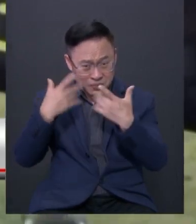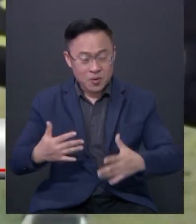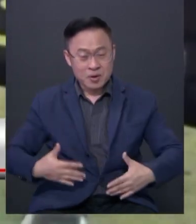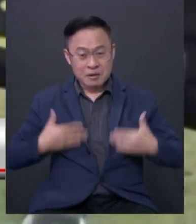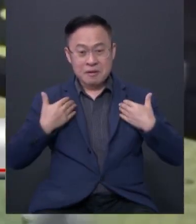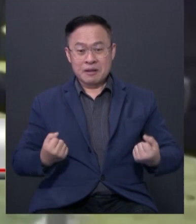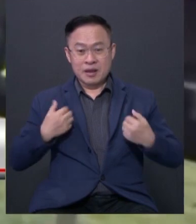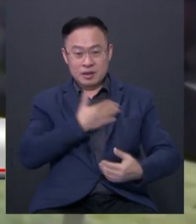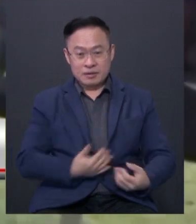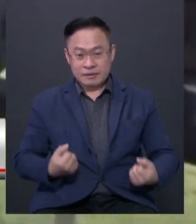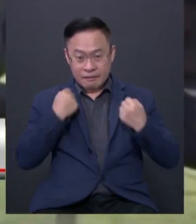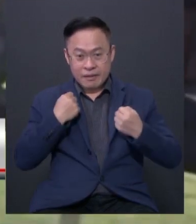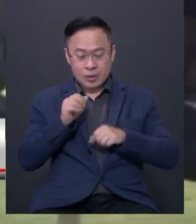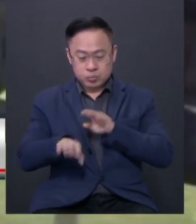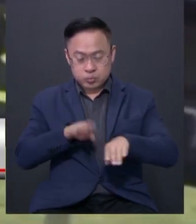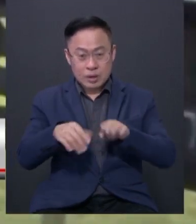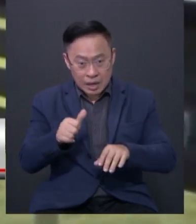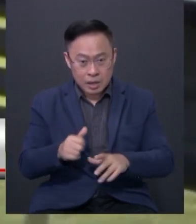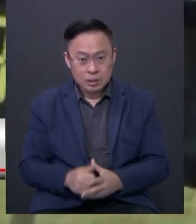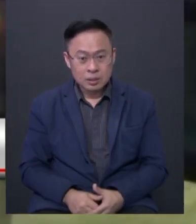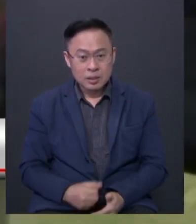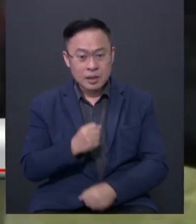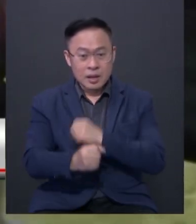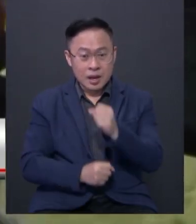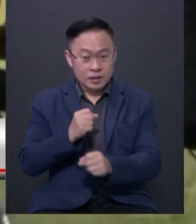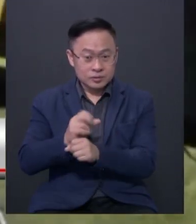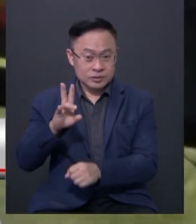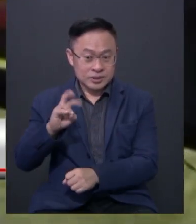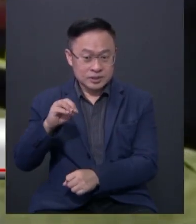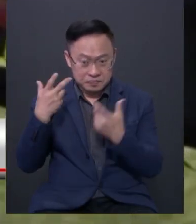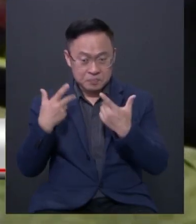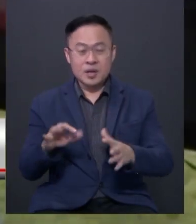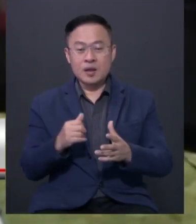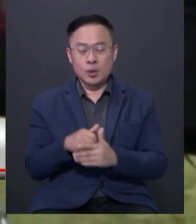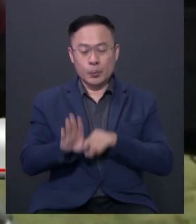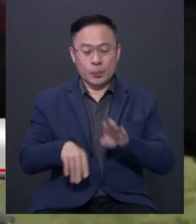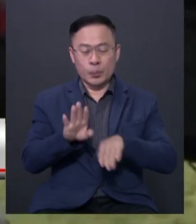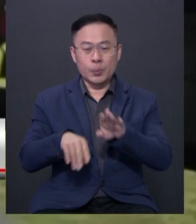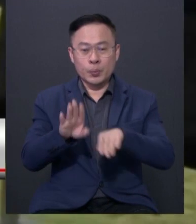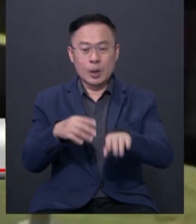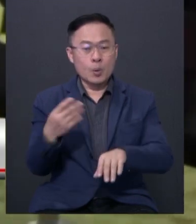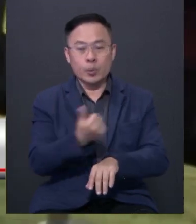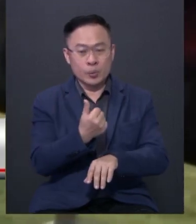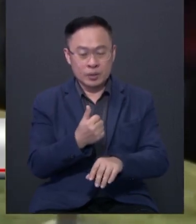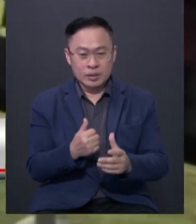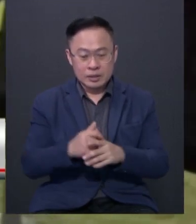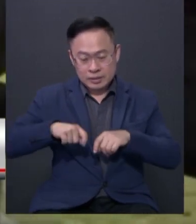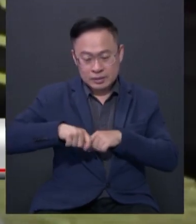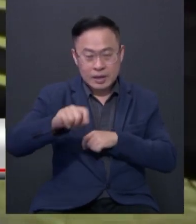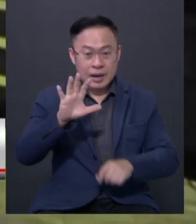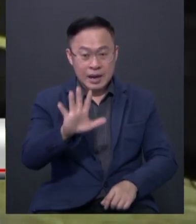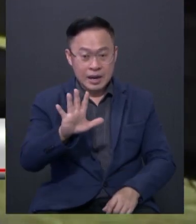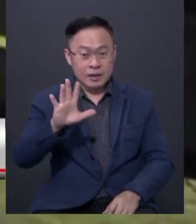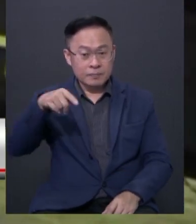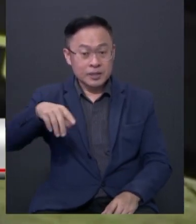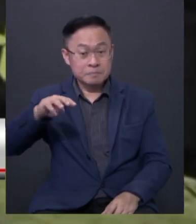อ่ะ บอกสายแข็งแรง เอาจริงๆนะพี่ชี่นึกว่า50อ ่ ะ แล้วเขาเดินสถิตินะคะ 5,000 เมตรหญิงเนี่ยทำเวลา